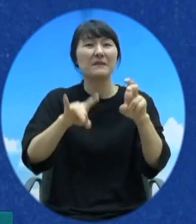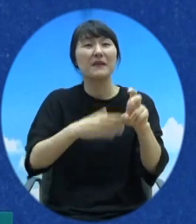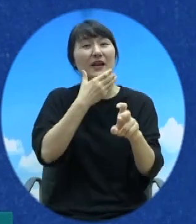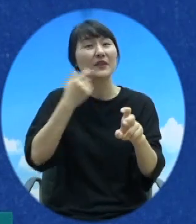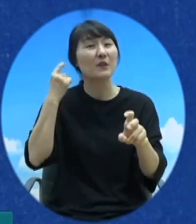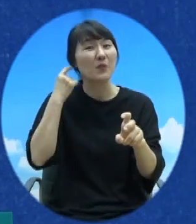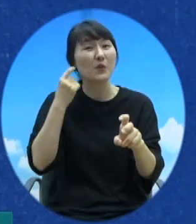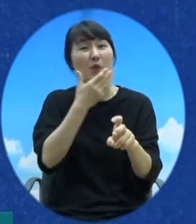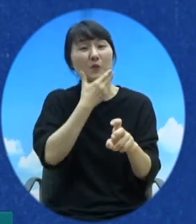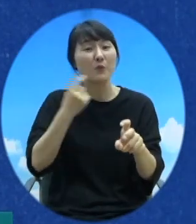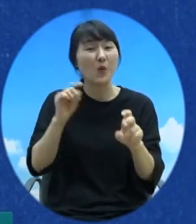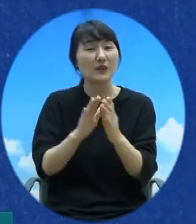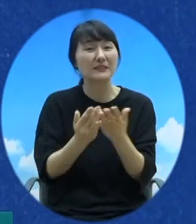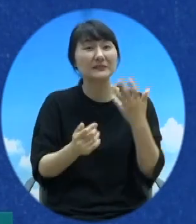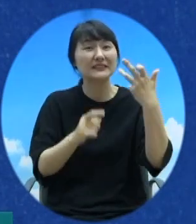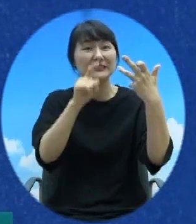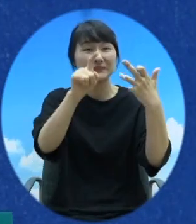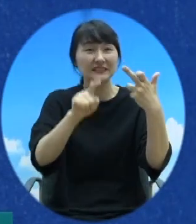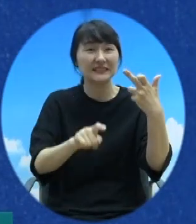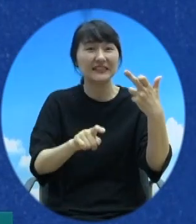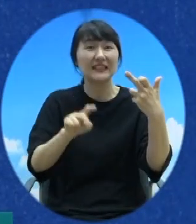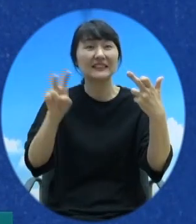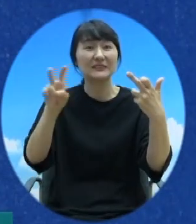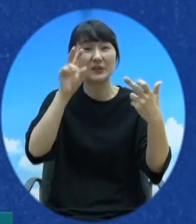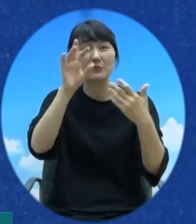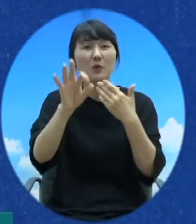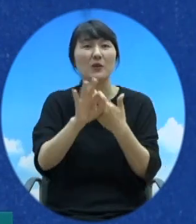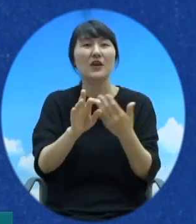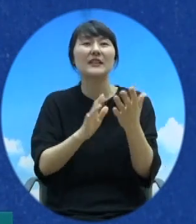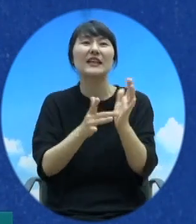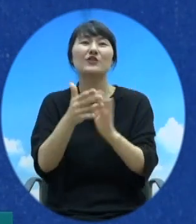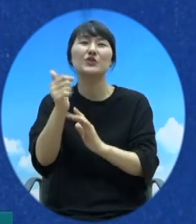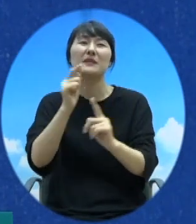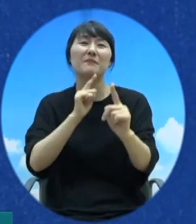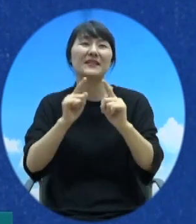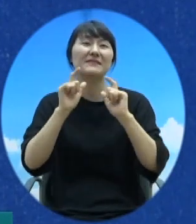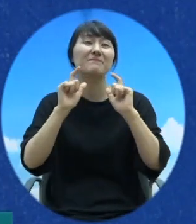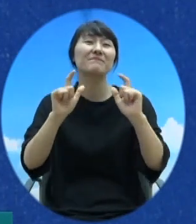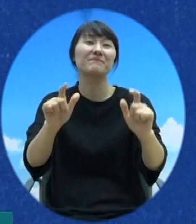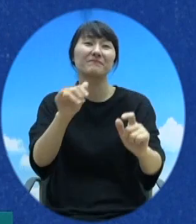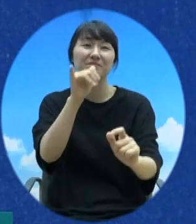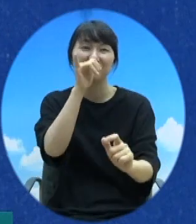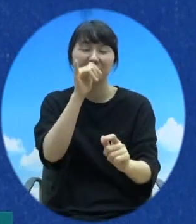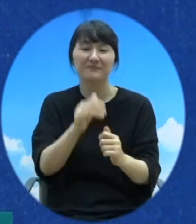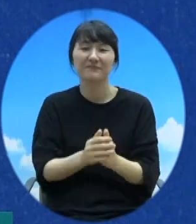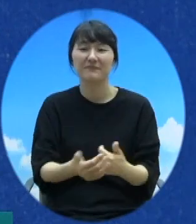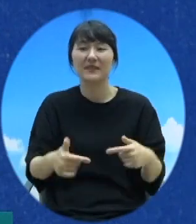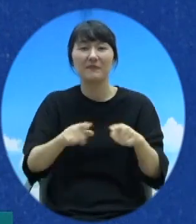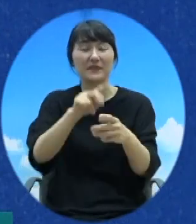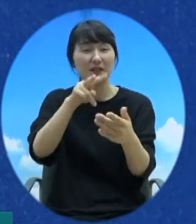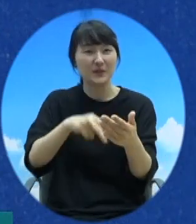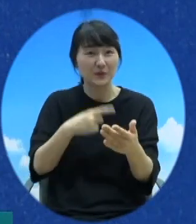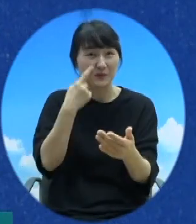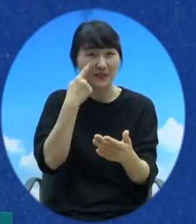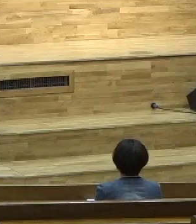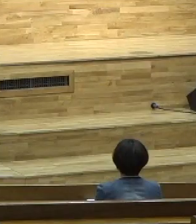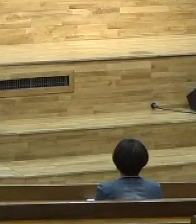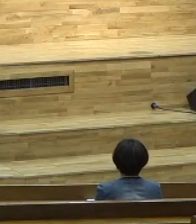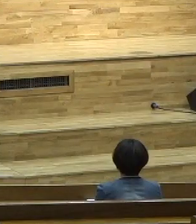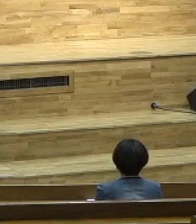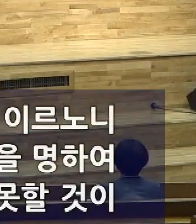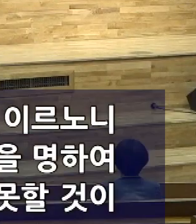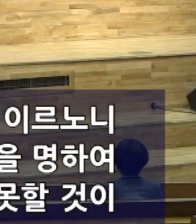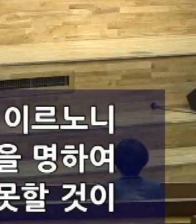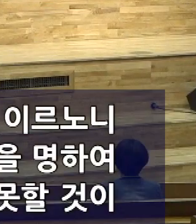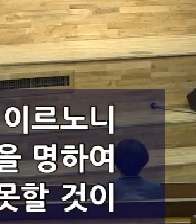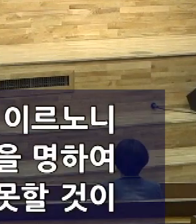마태복음 17장 20절에 우리 주님께서 이렇게 말씀하셨습니다. 다 같이 한번 우리 크게 믿음으로